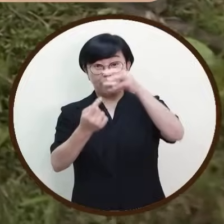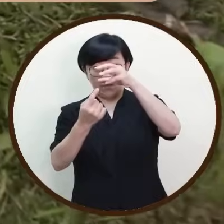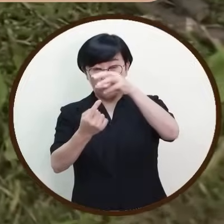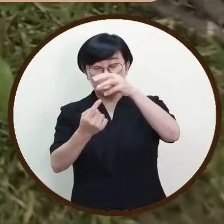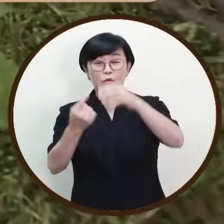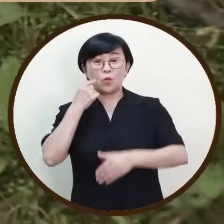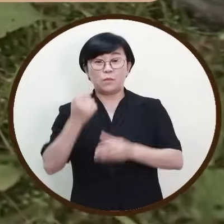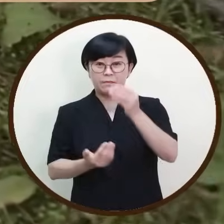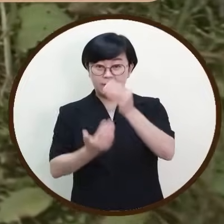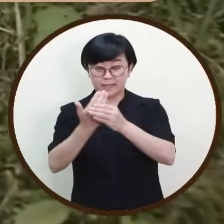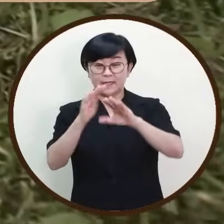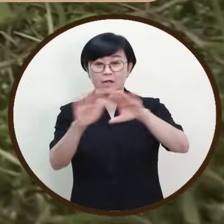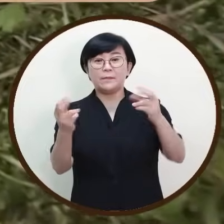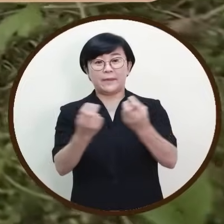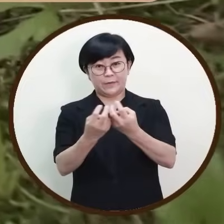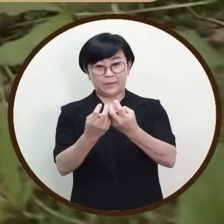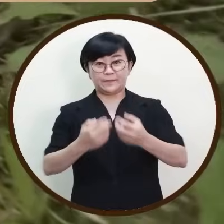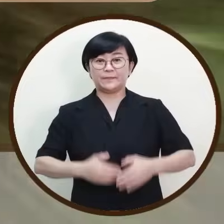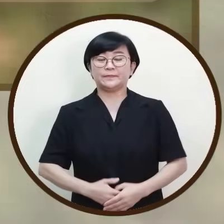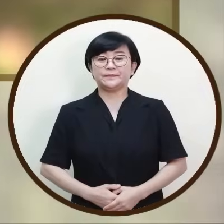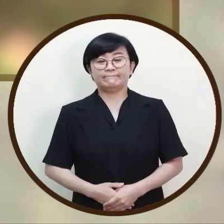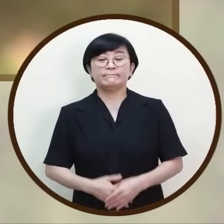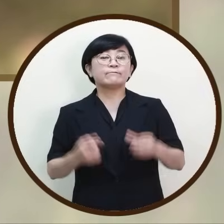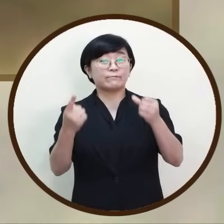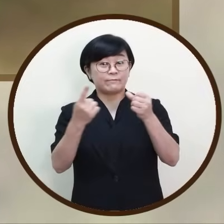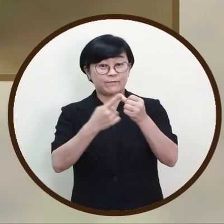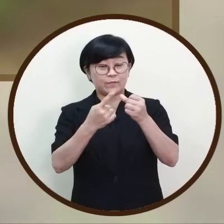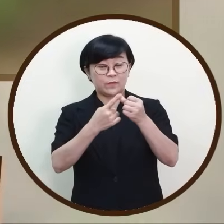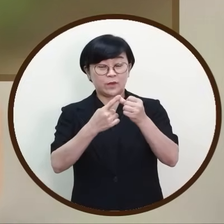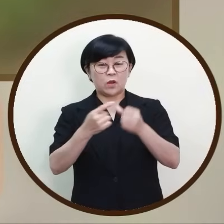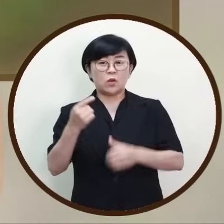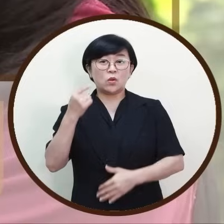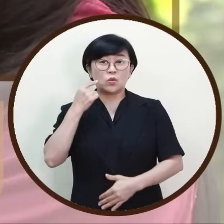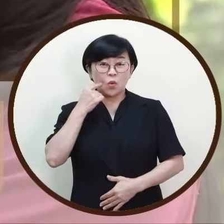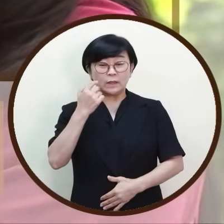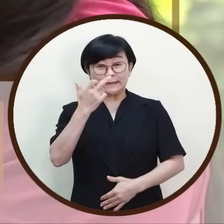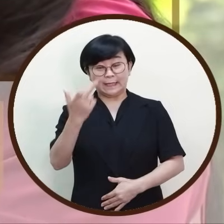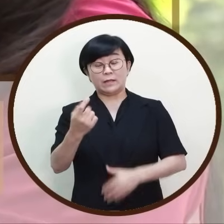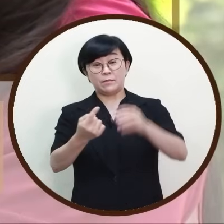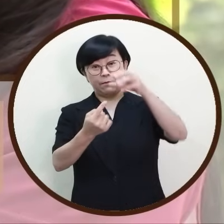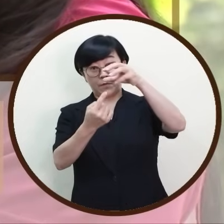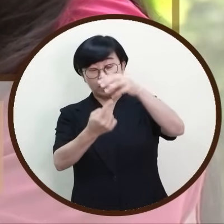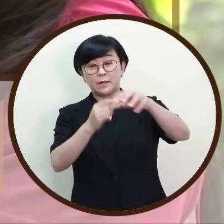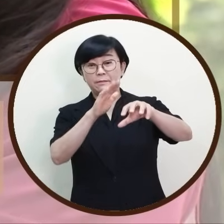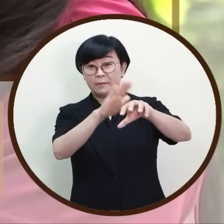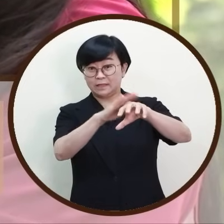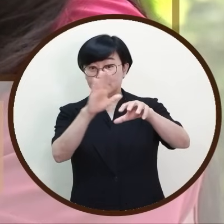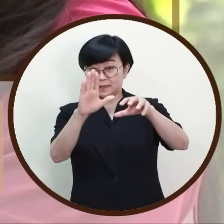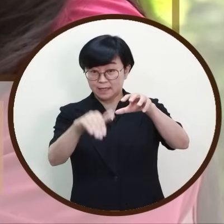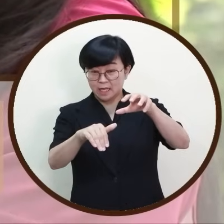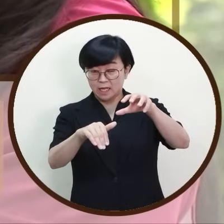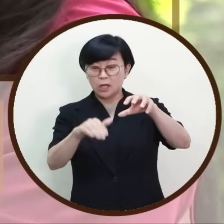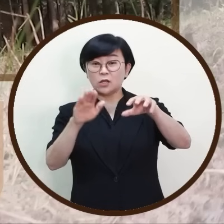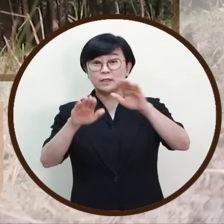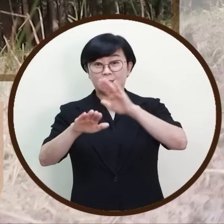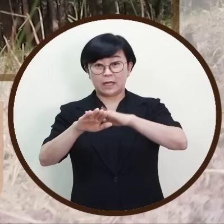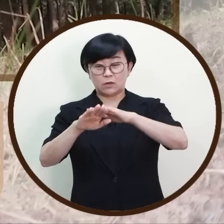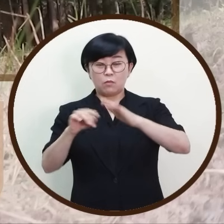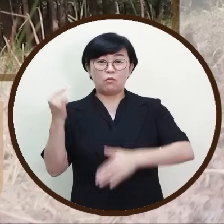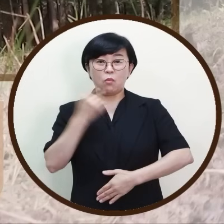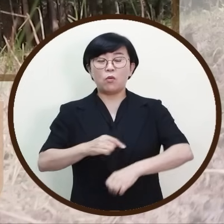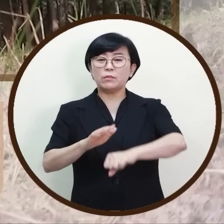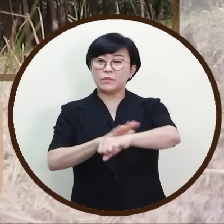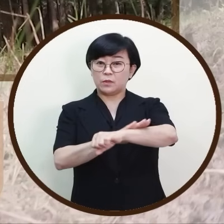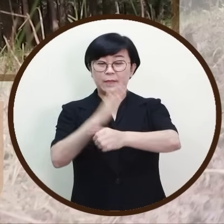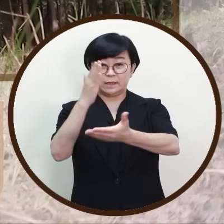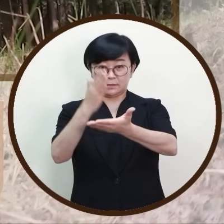야생버섯 식중독 사고 이렇게 대처하세요. 첫 번째, 혹시라도 독성이 있는 야생버섯을 만졌을 경우 손으로 다른 신체